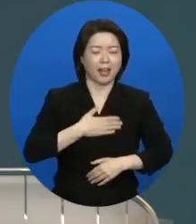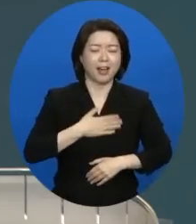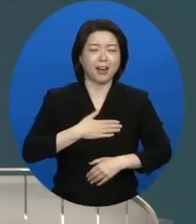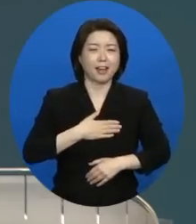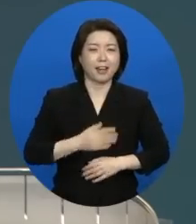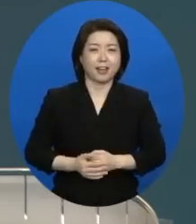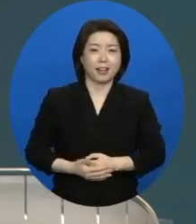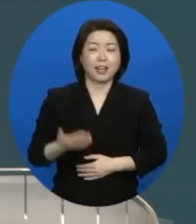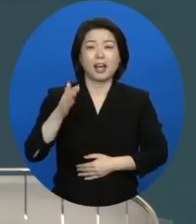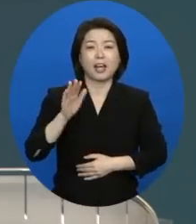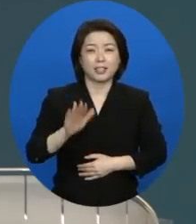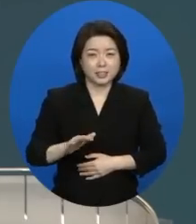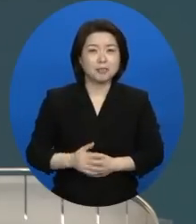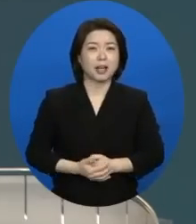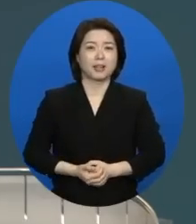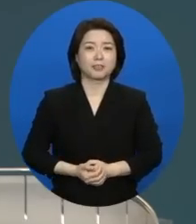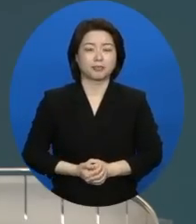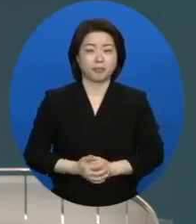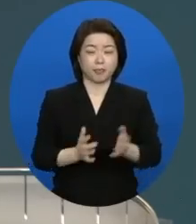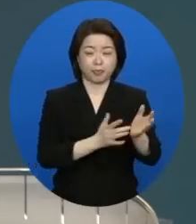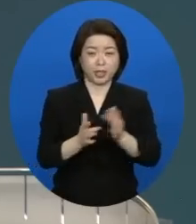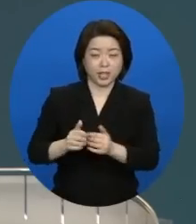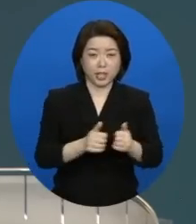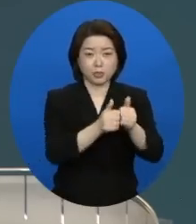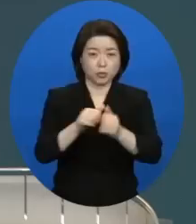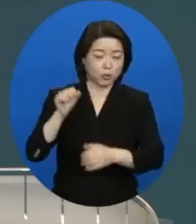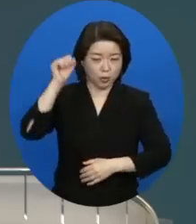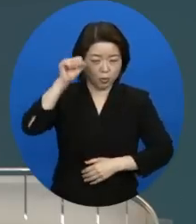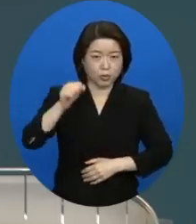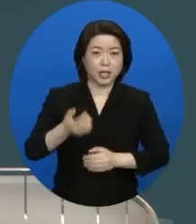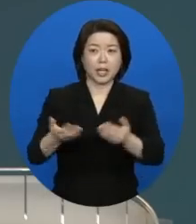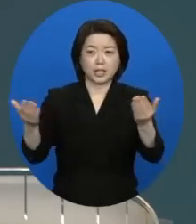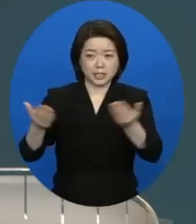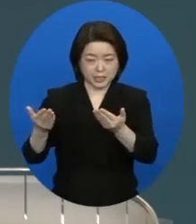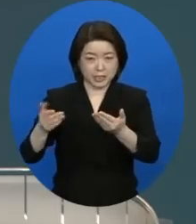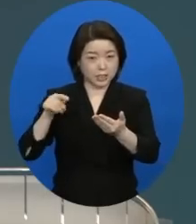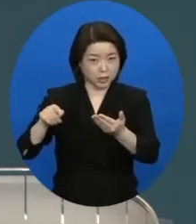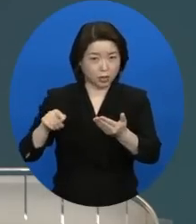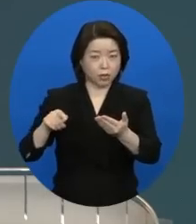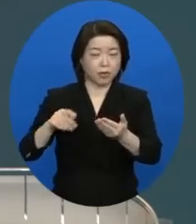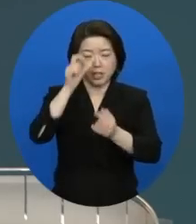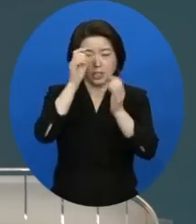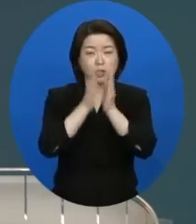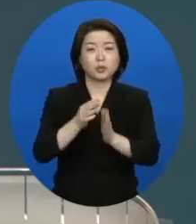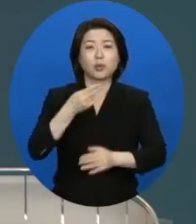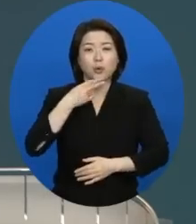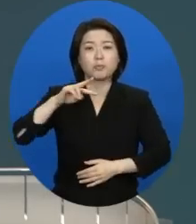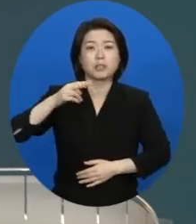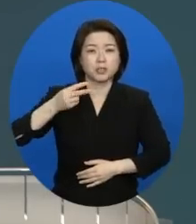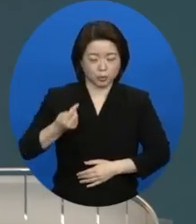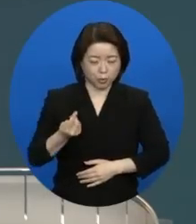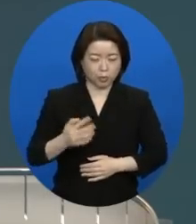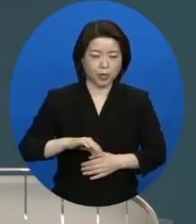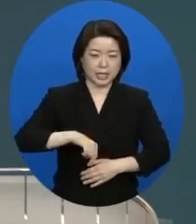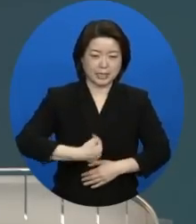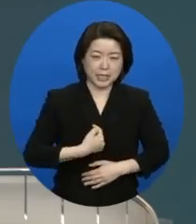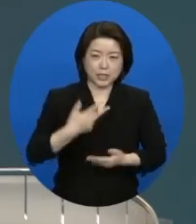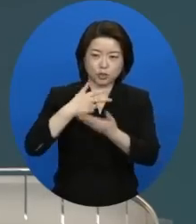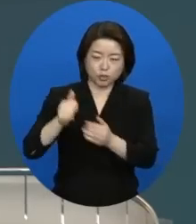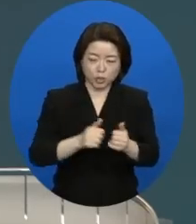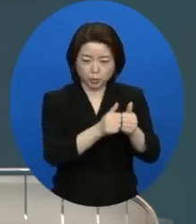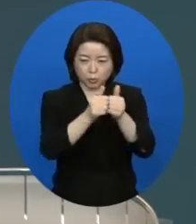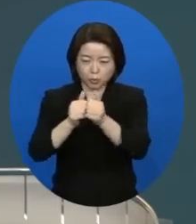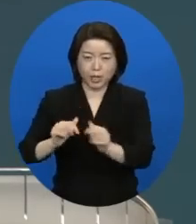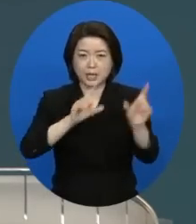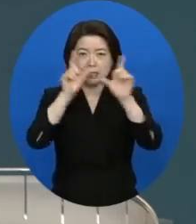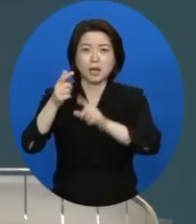그러나 예수 동행 운동 사역을 위해서는 기도를 안 하셔도 여러분 자신이 주님과 동행하는 삶을